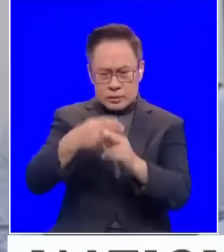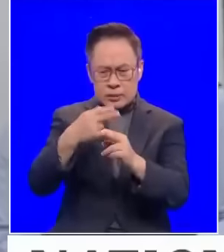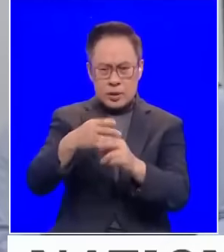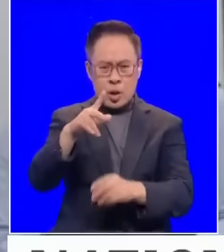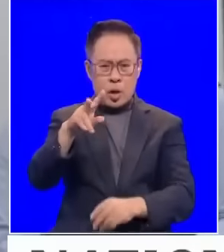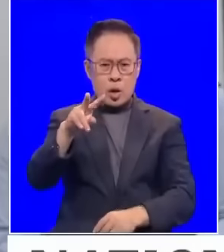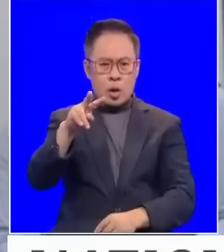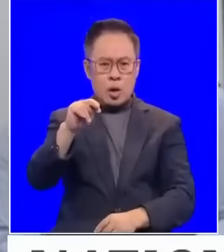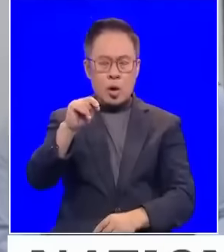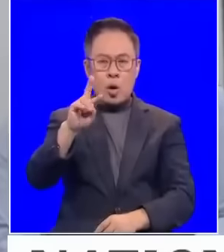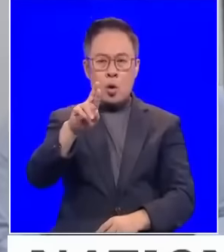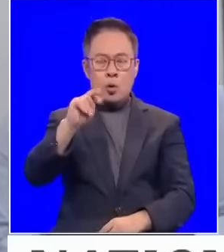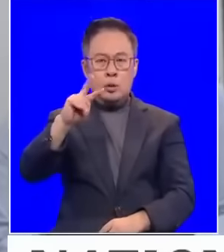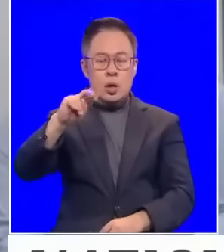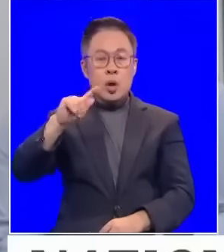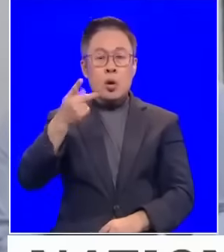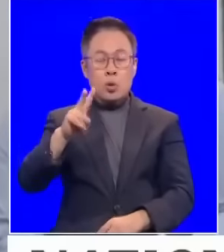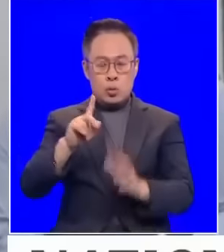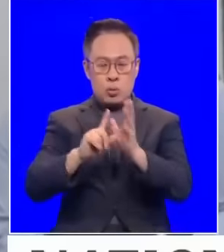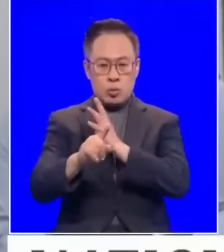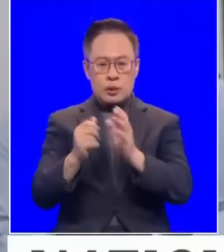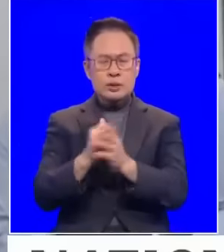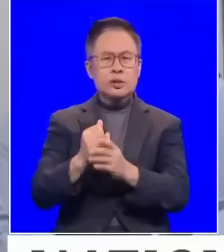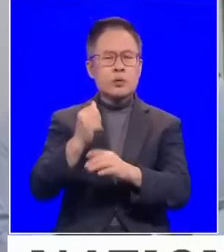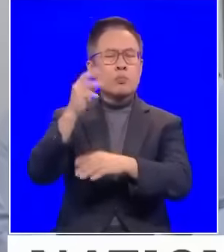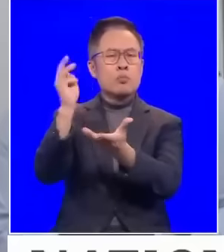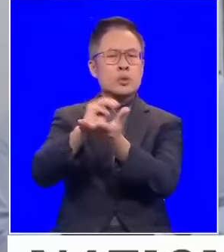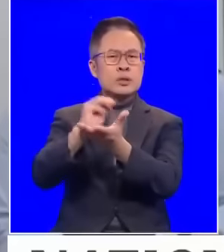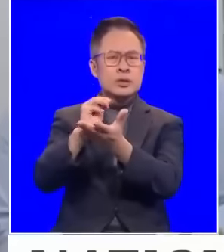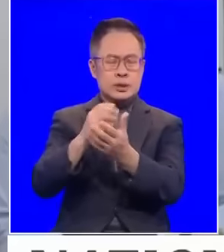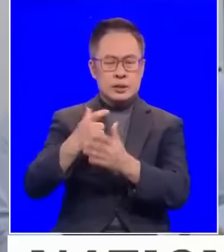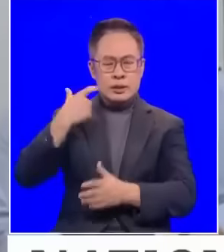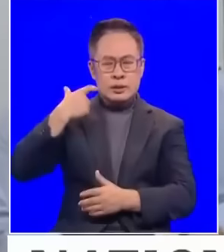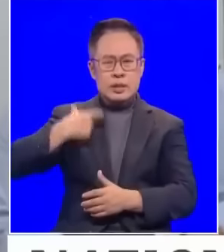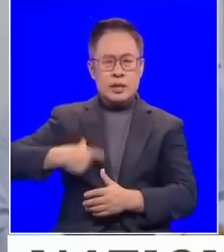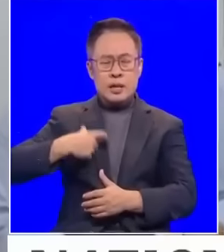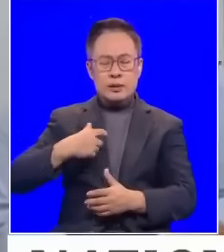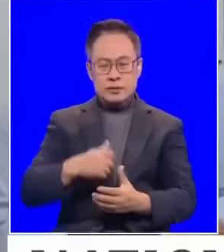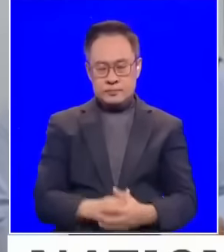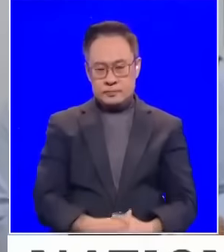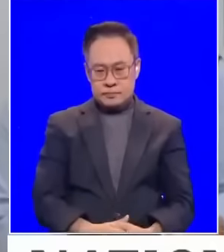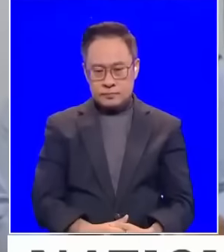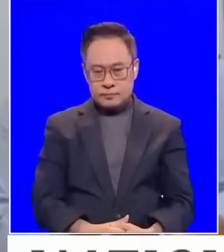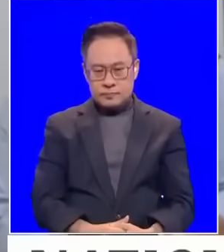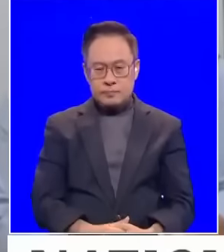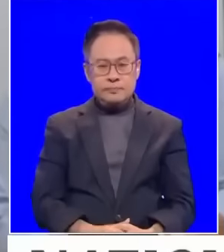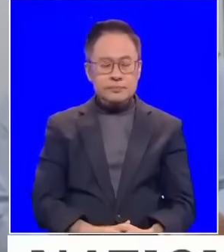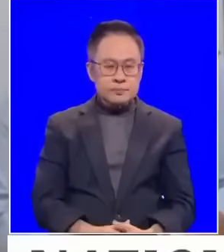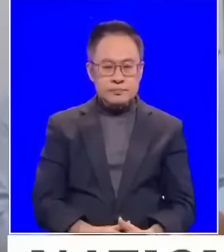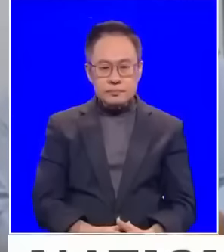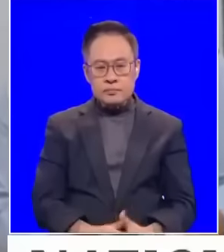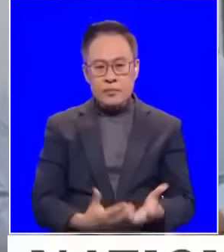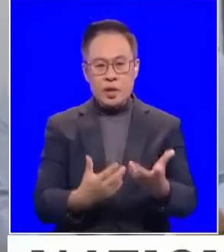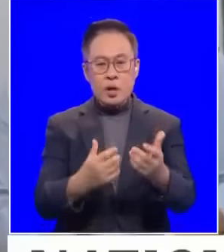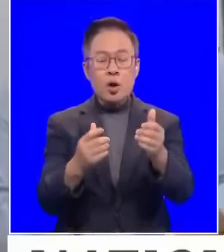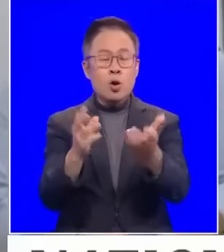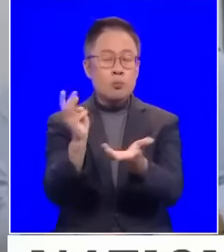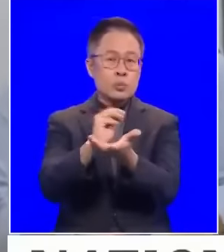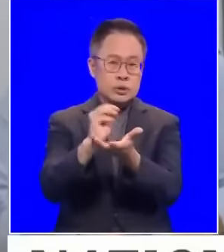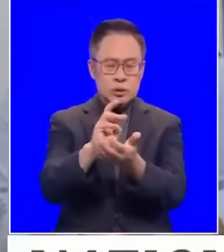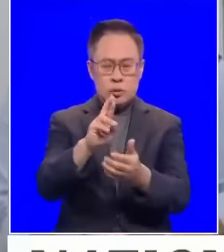คะรวมไปถึงว่าที่ร้อยตรีรักพัฒสิทธิ์พัทรศิริชัยสินนะคะรองประธานมูลนิธิเพื่อให้ช่วยติดตาม